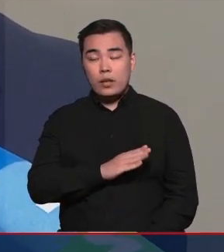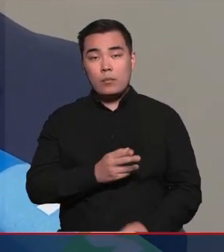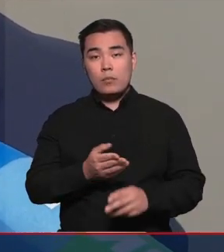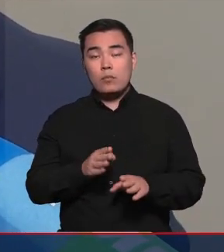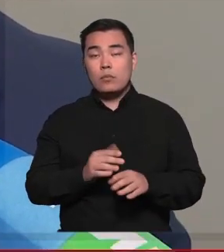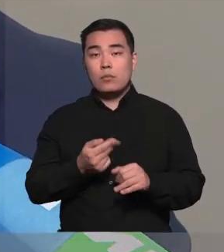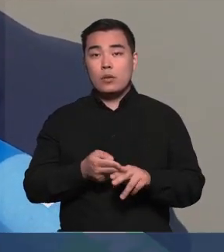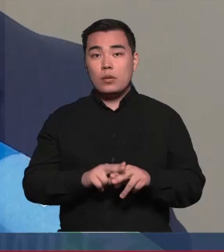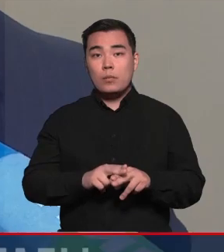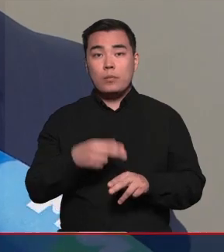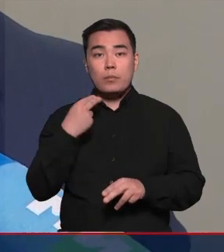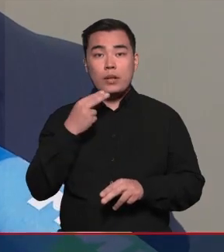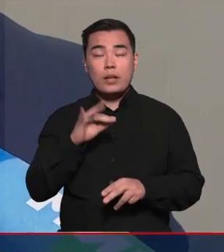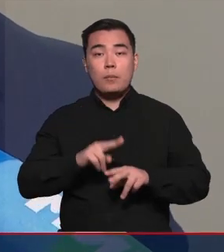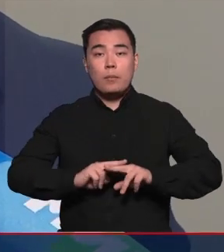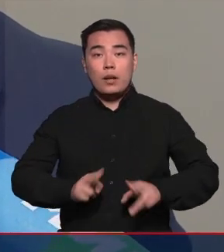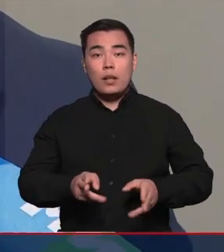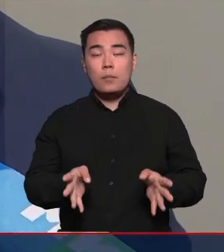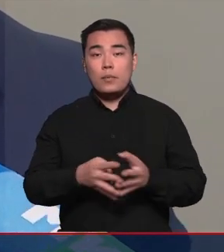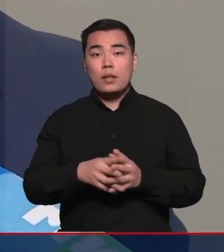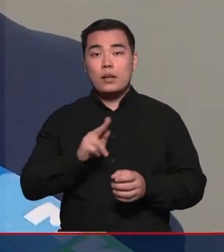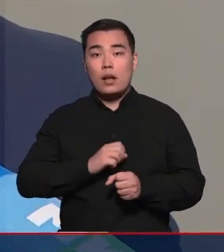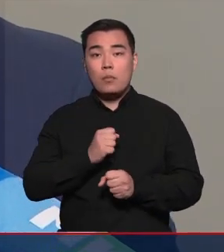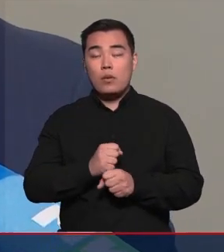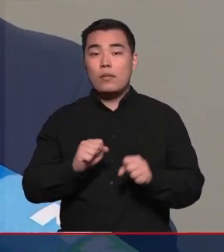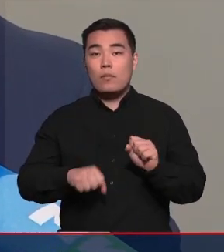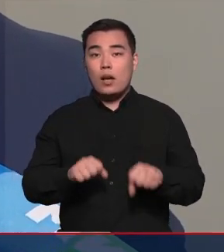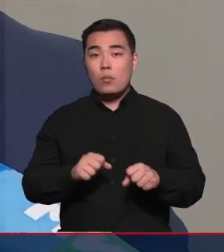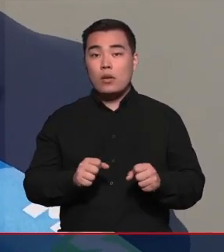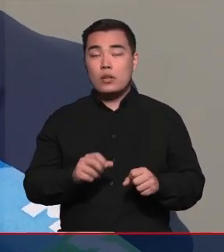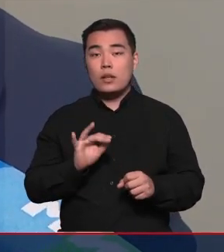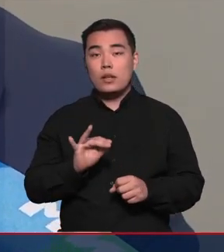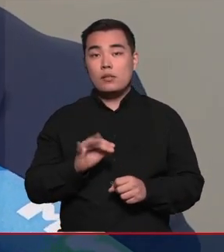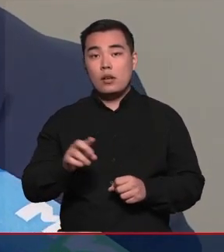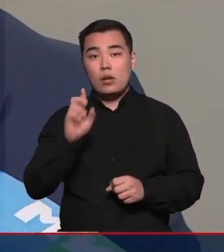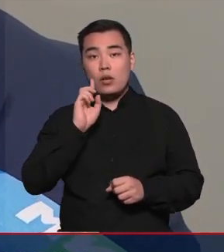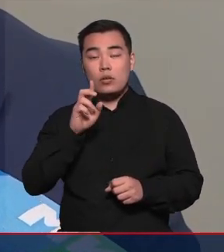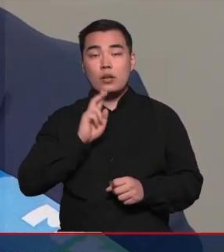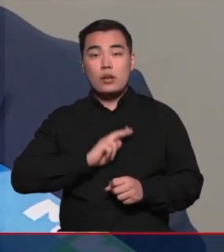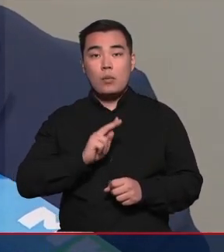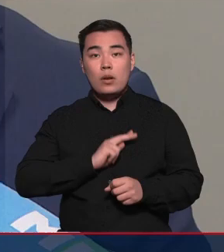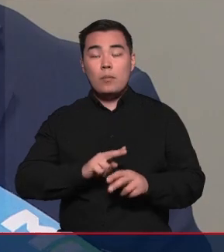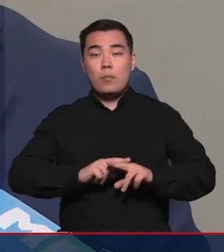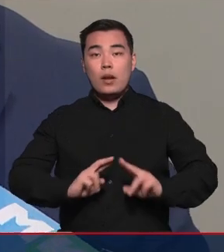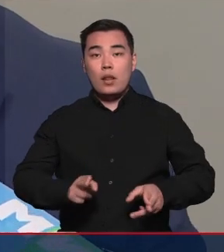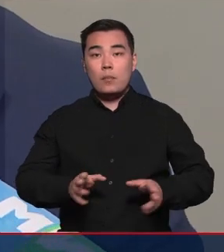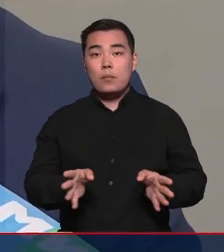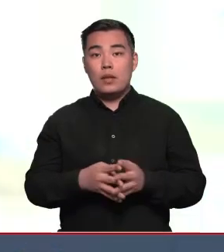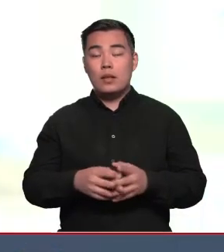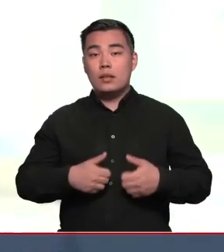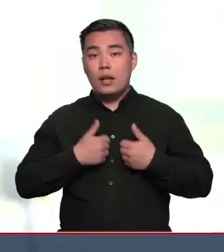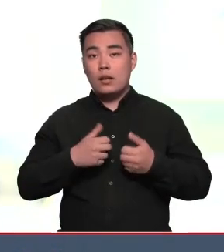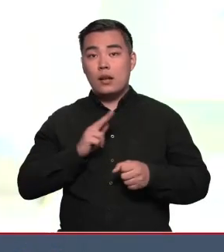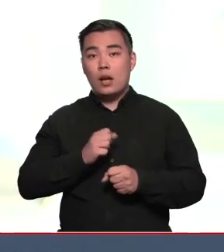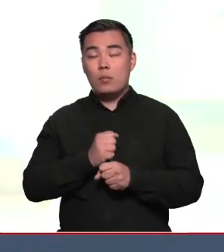президент үкімет пен парламенттің бірлесіп жұмыс атқаруына шақырумен бірге, үкіметтің жұмысын парламент белсенді қадағалау қажет